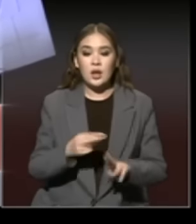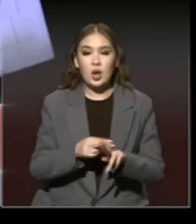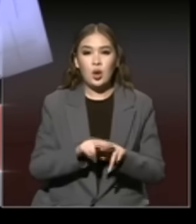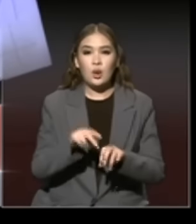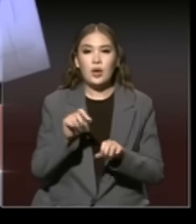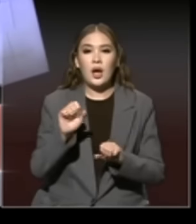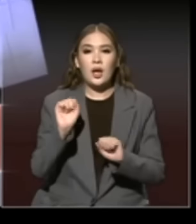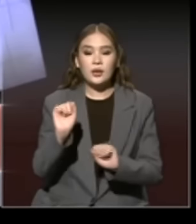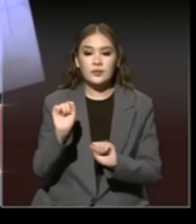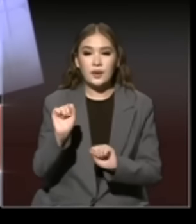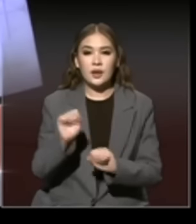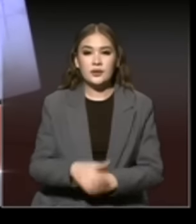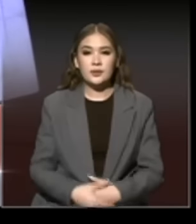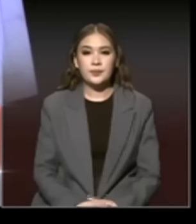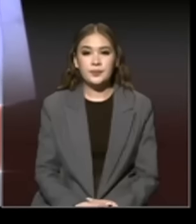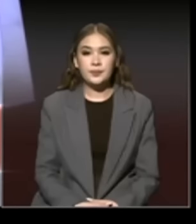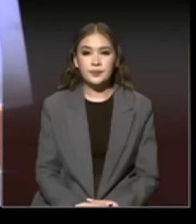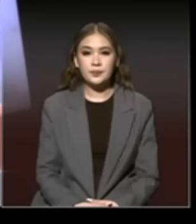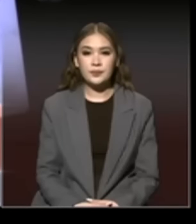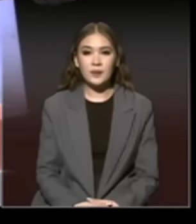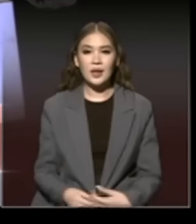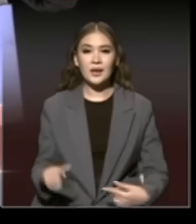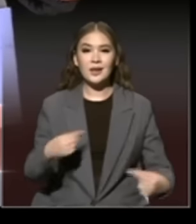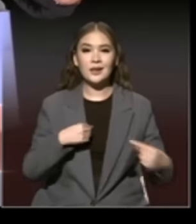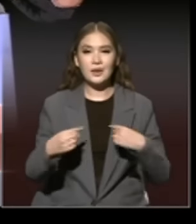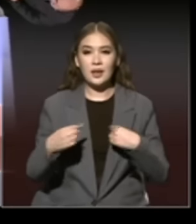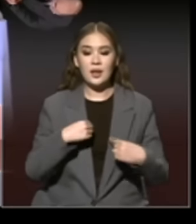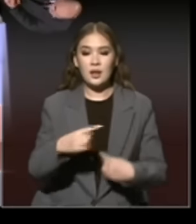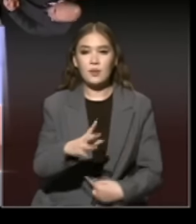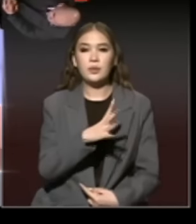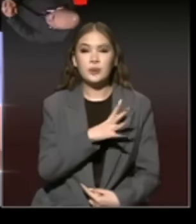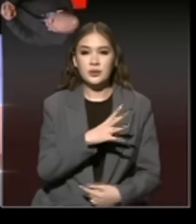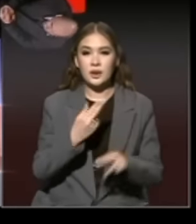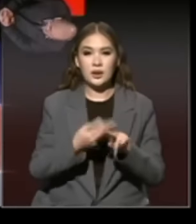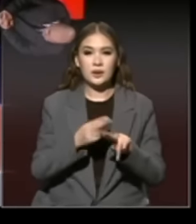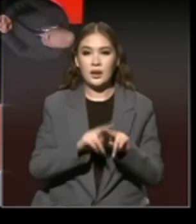қорғаушылары. Қинау деген баппен. Иә.